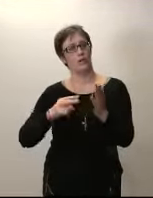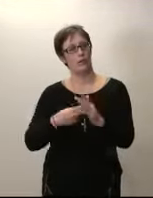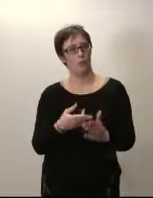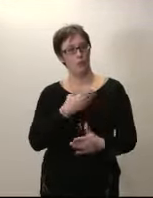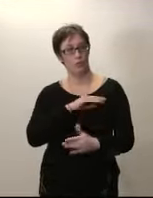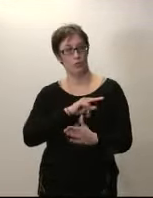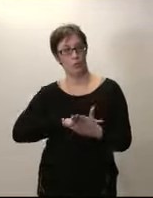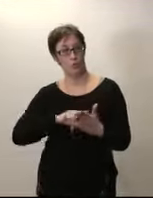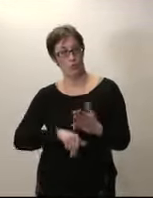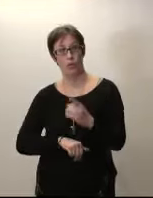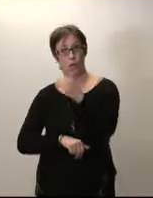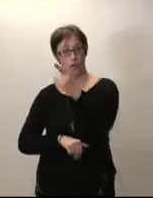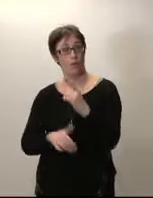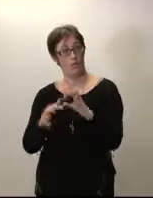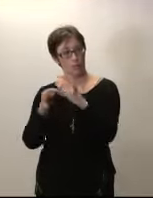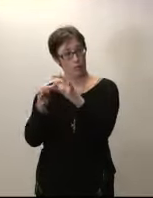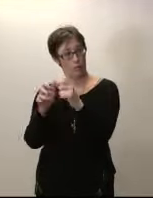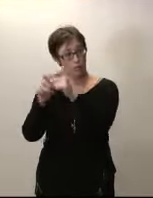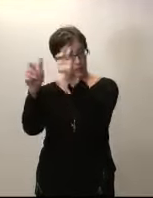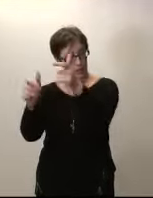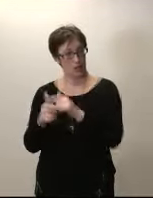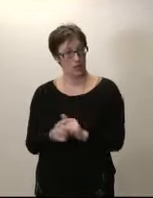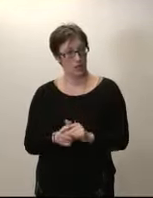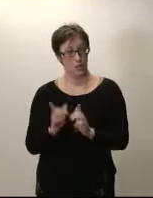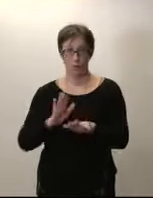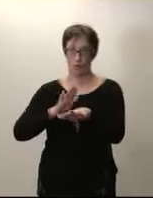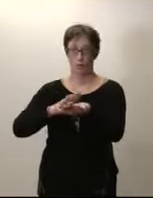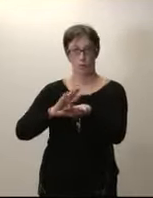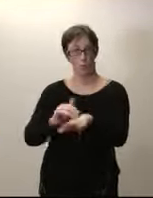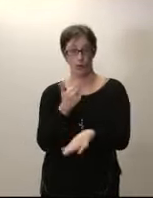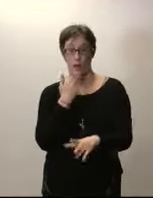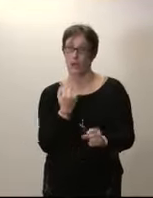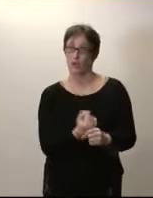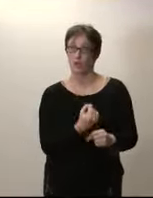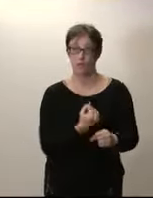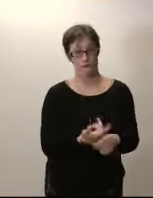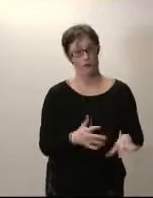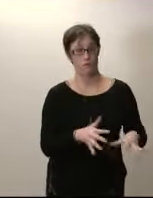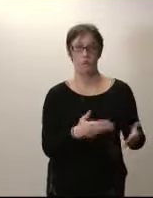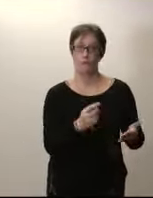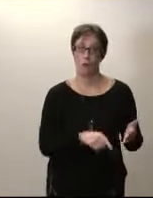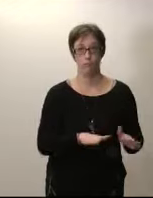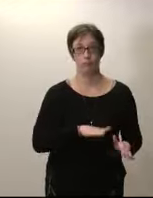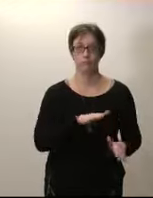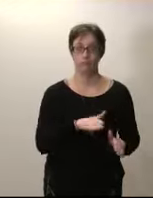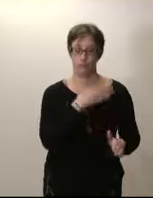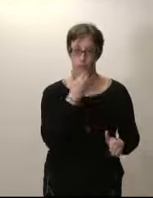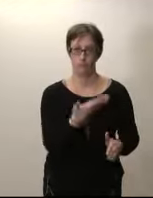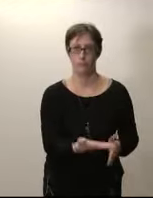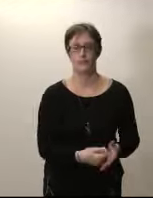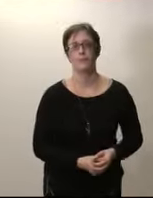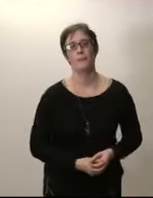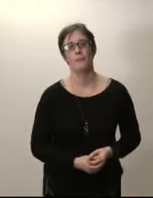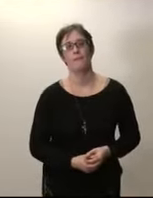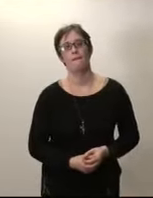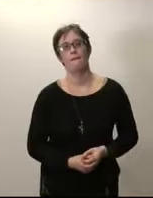à faire rectifier la qualité du travail qui vous est fourni. Donc je donne la parole à Pauline Zordan et je la reprendrai après. C'est